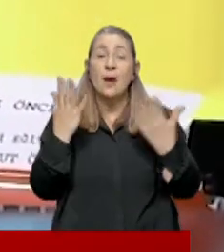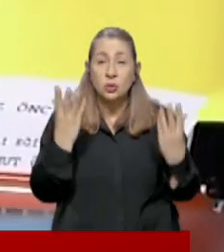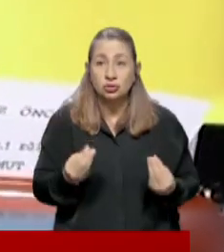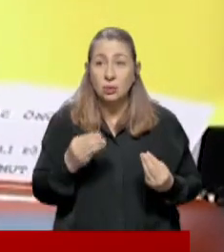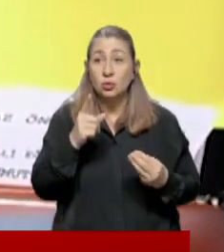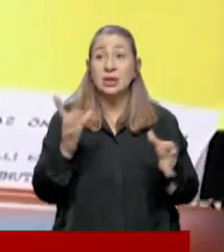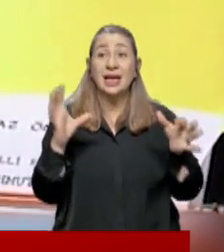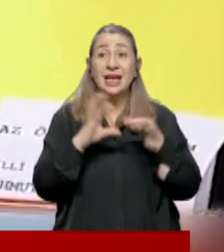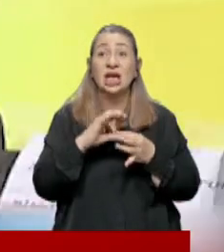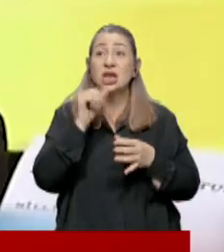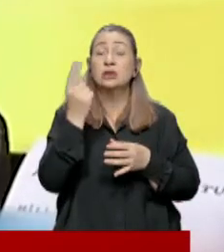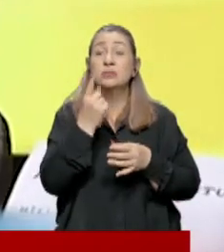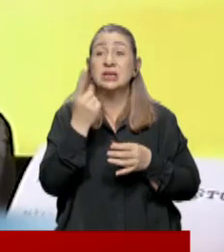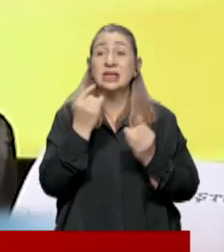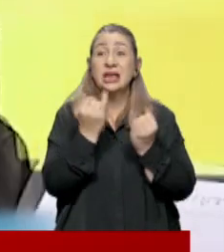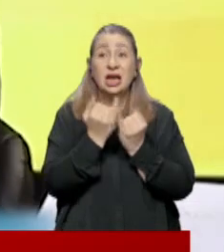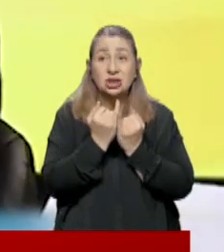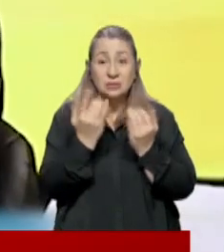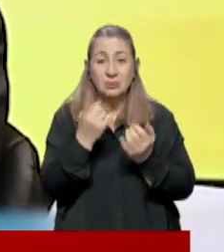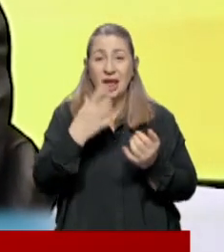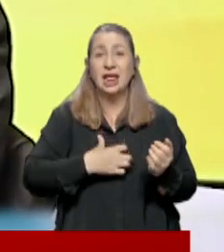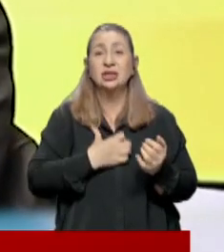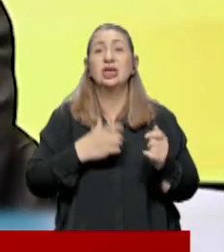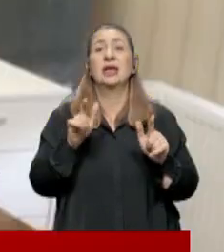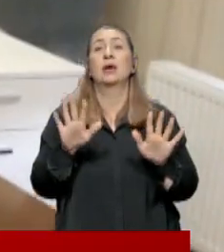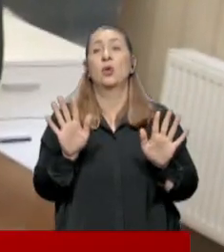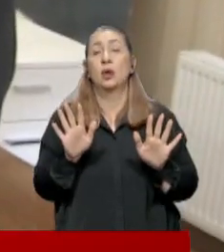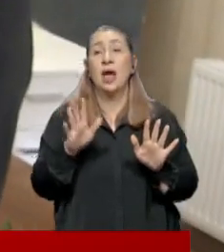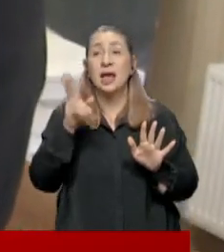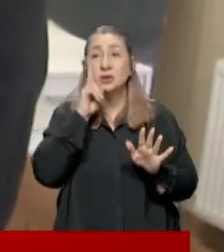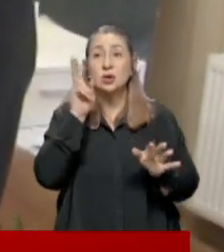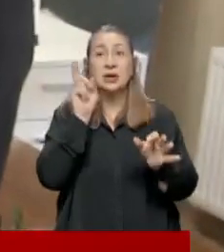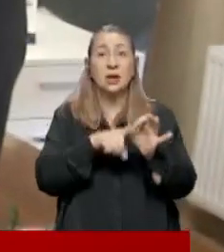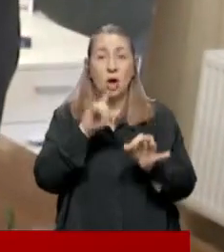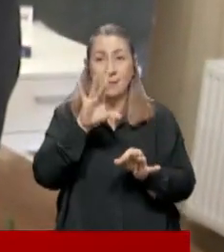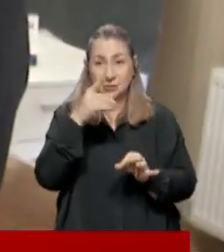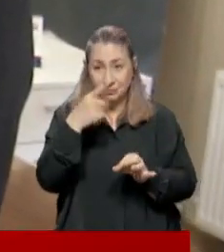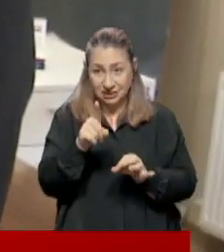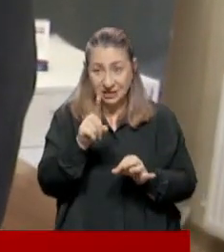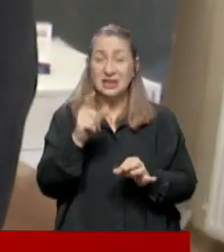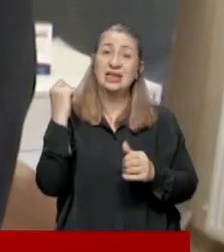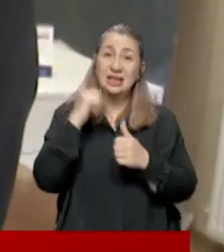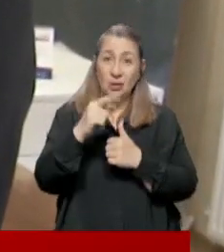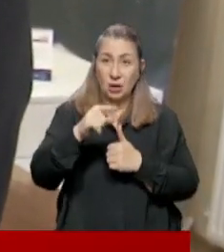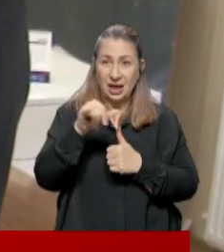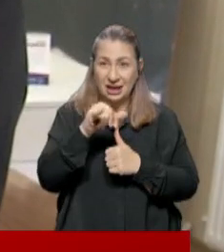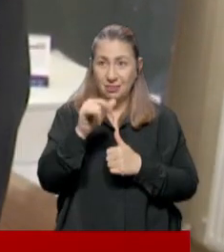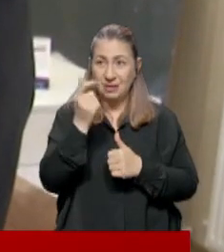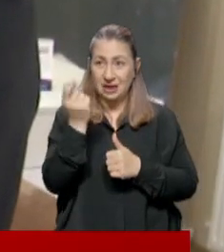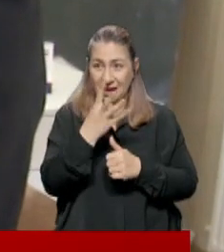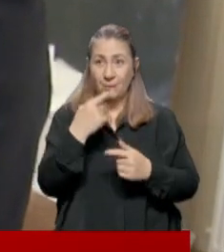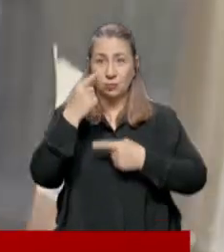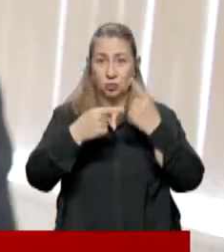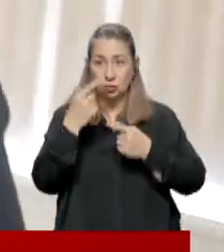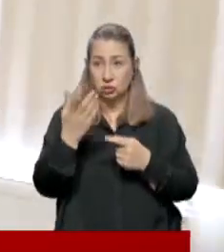edeceğiz Bununla ilgili hiçbir kardeşinizin bir endişe duymasına gerek yok ama rakam 15 binde yine buna yakın bir rakam